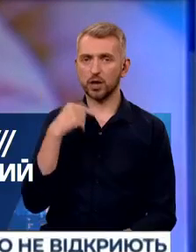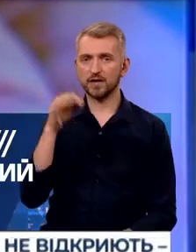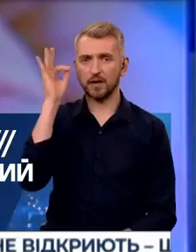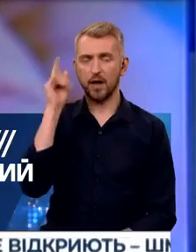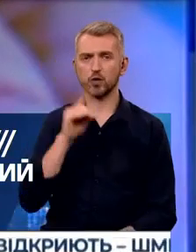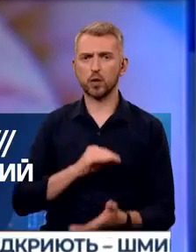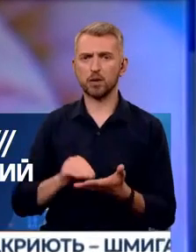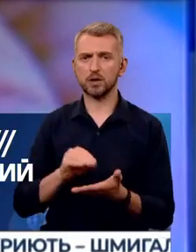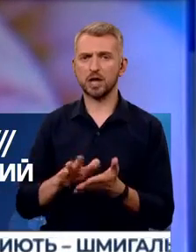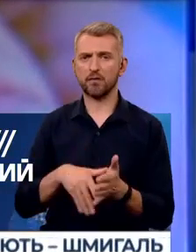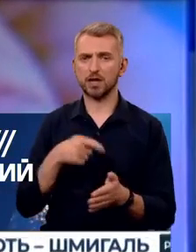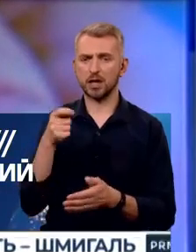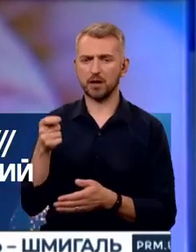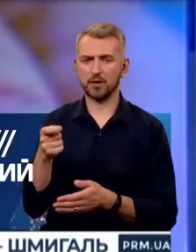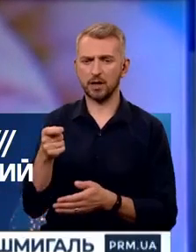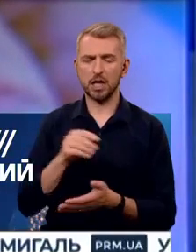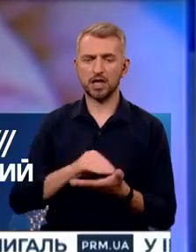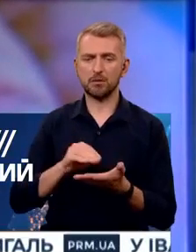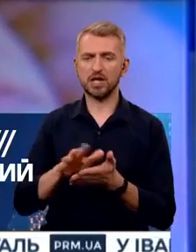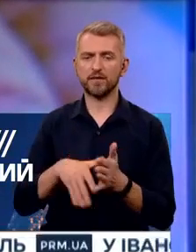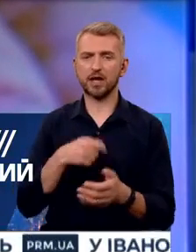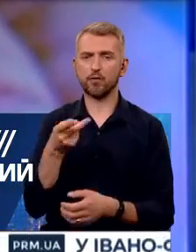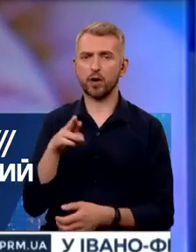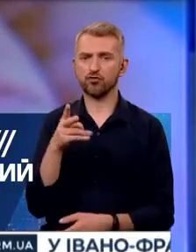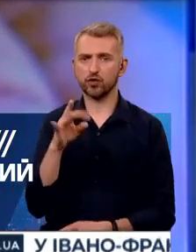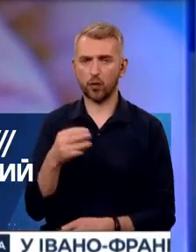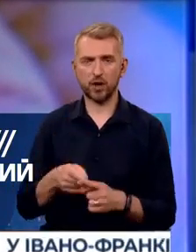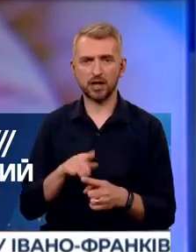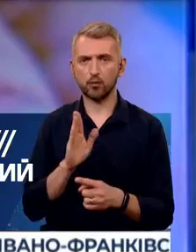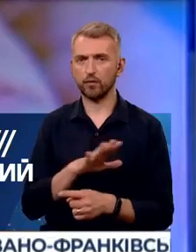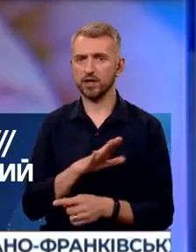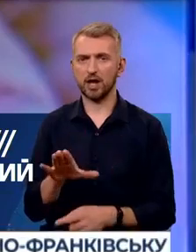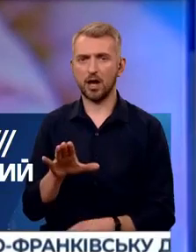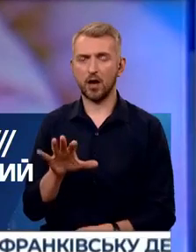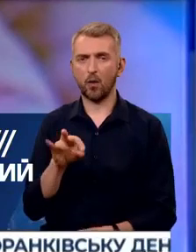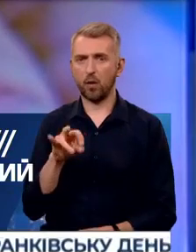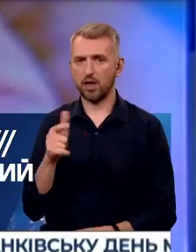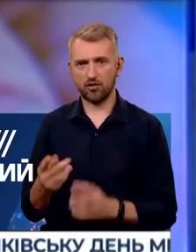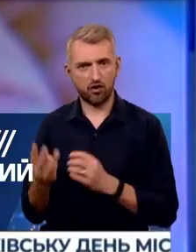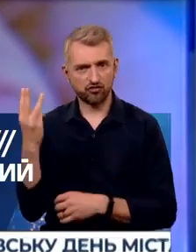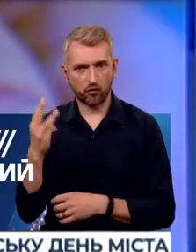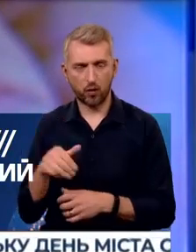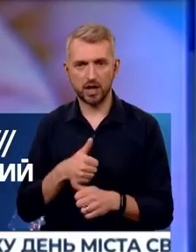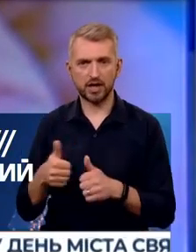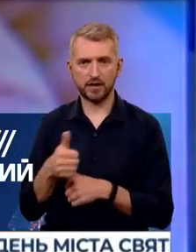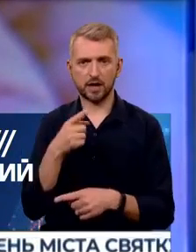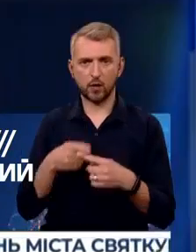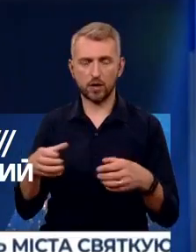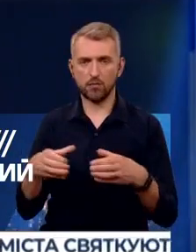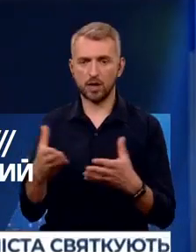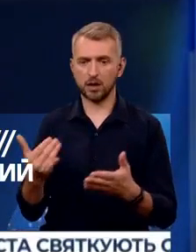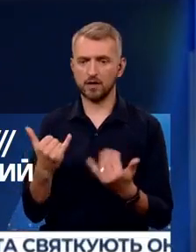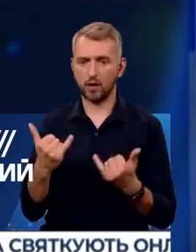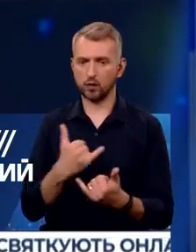що написав заяву Олег, написав заяву Ляшко. Це був не Олег Ляшко, лідер радикальної партії, який зараз у нас